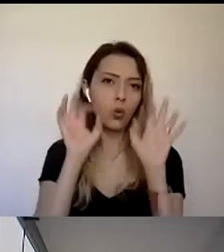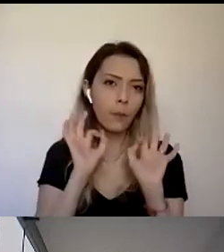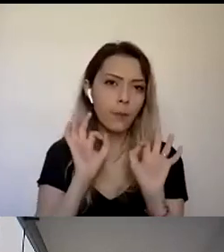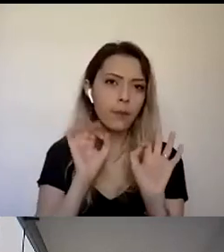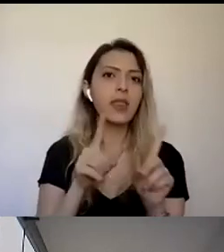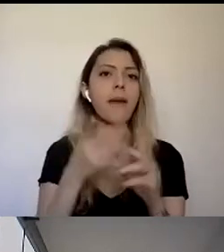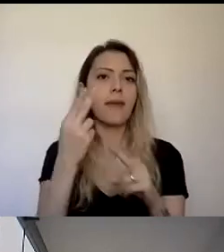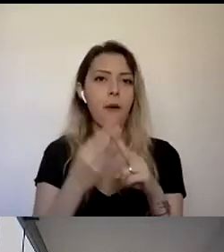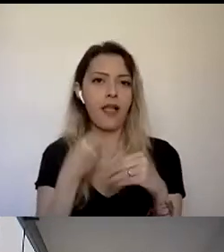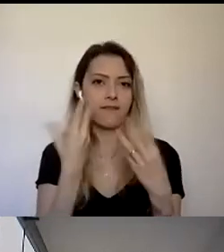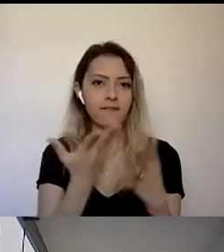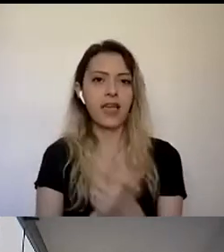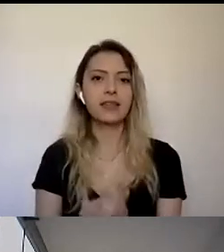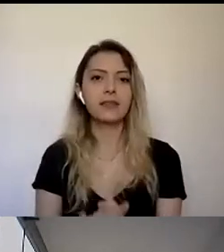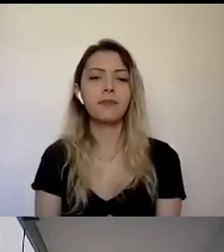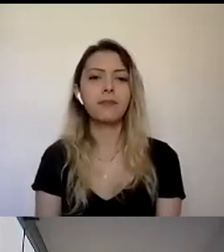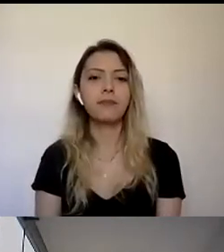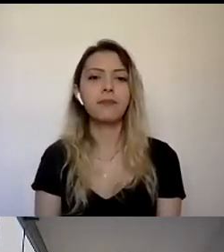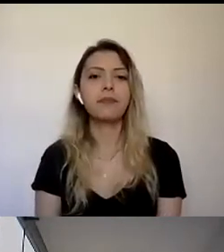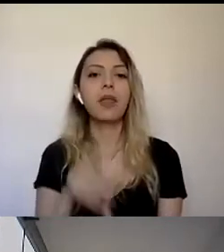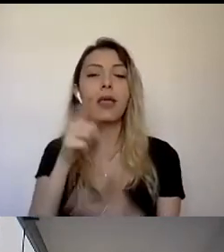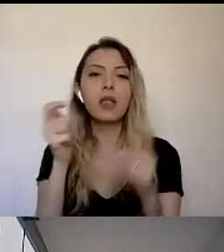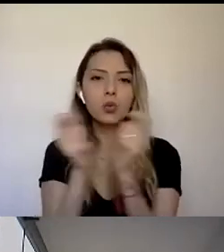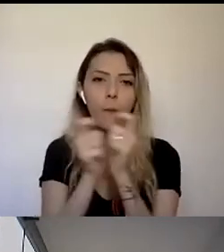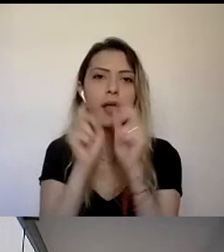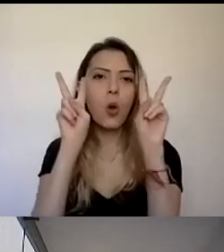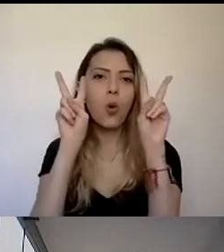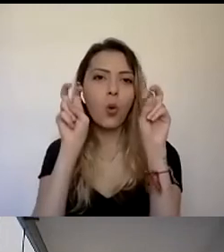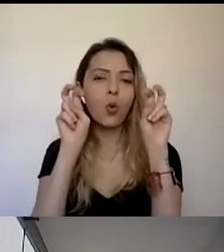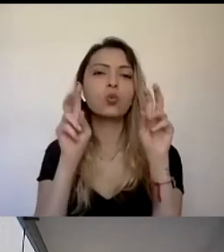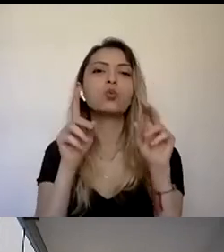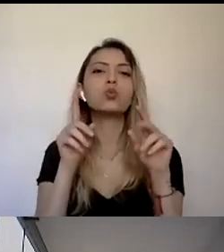toplantılardan birinin konuşmacısı olan Buket de dedi ki chat bölümünde